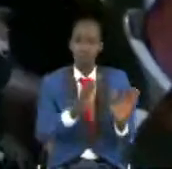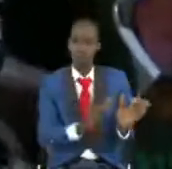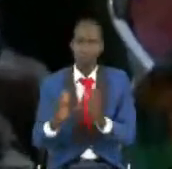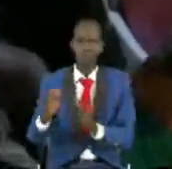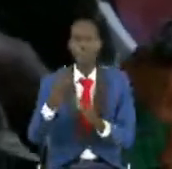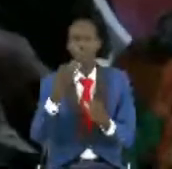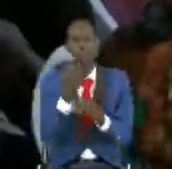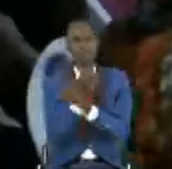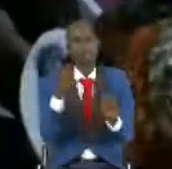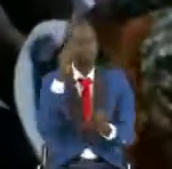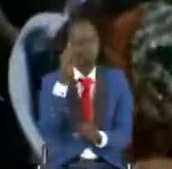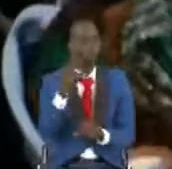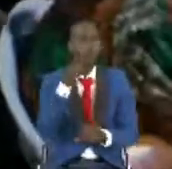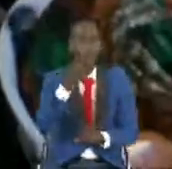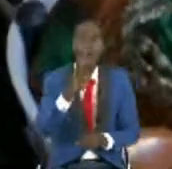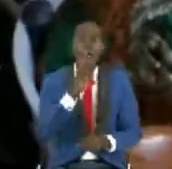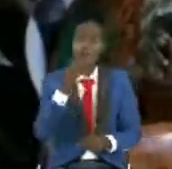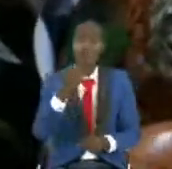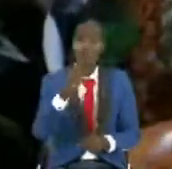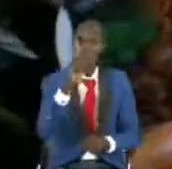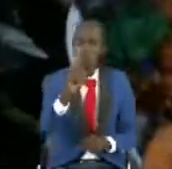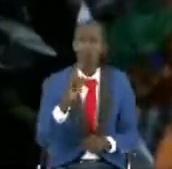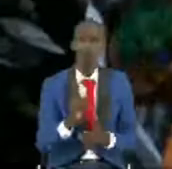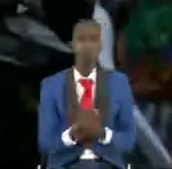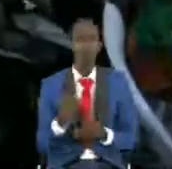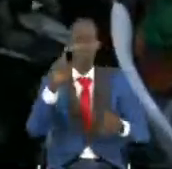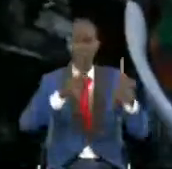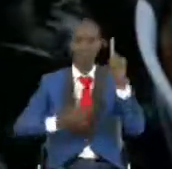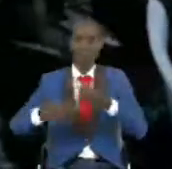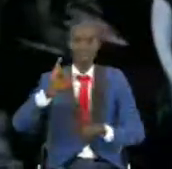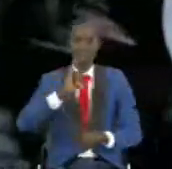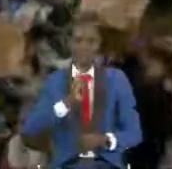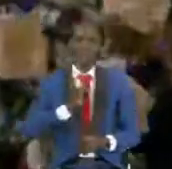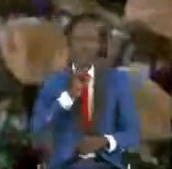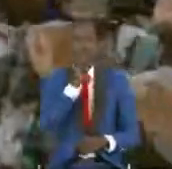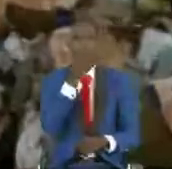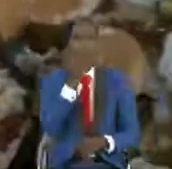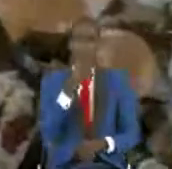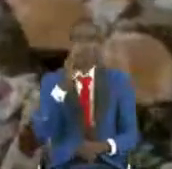a marqué pour la rédemption. C'est toi. C'est moi.